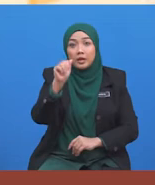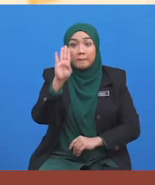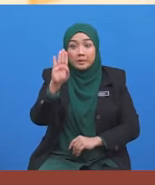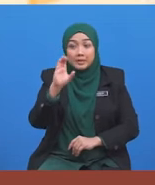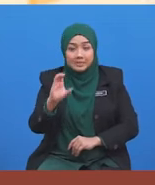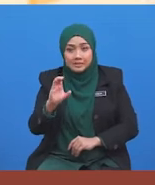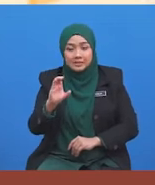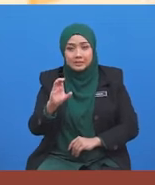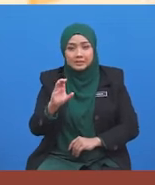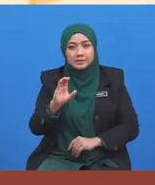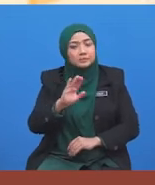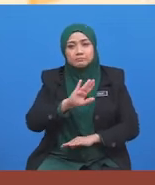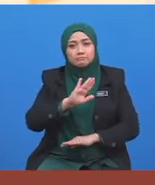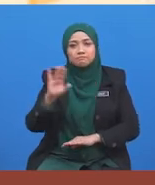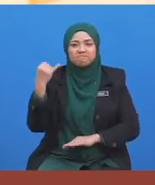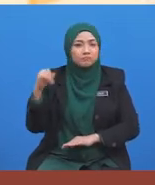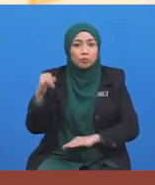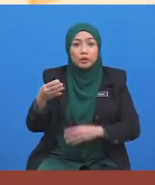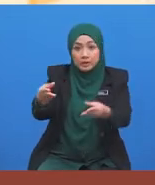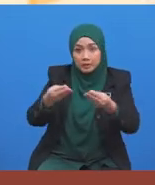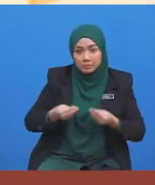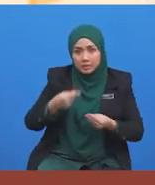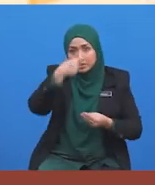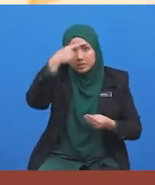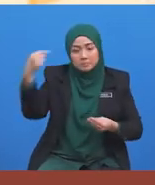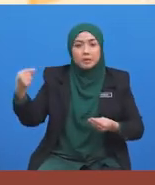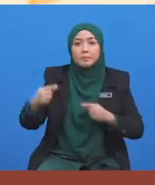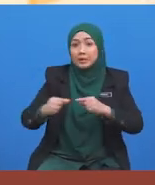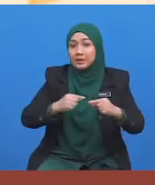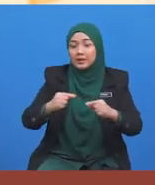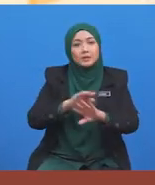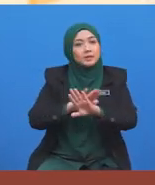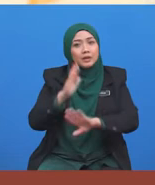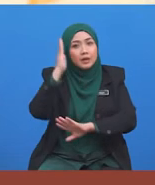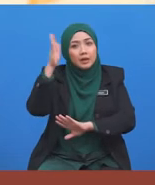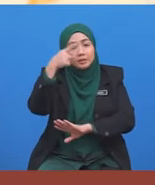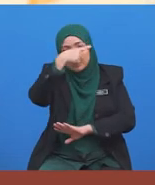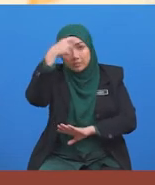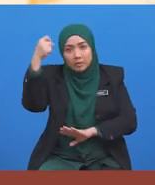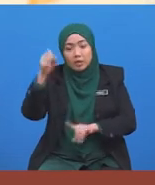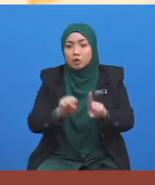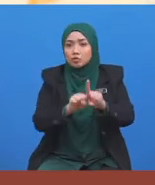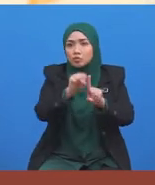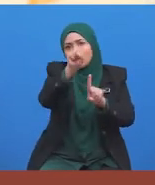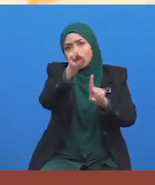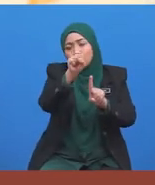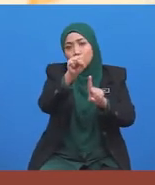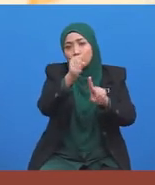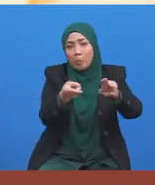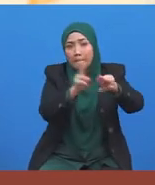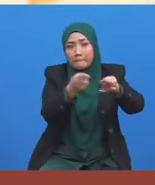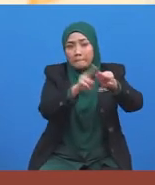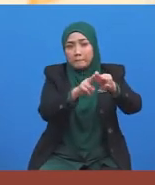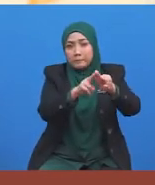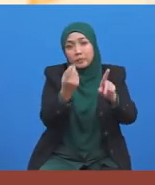C tidak diterima kerana kejadian gerakan jisim tidak akan menyebabkan peningkatan suhu setempat